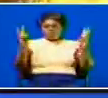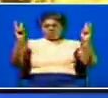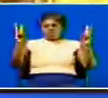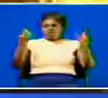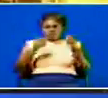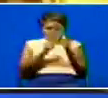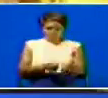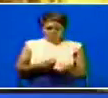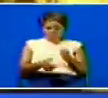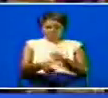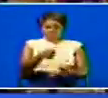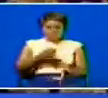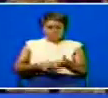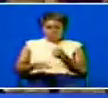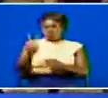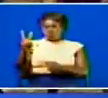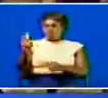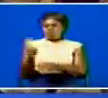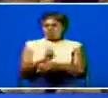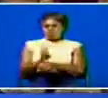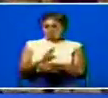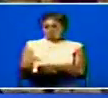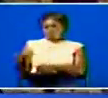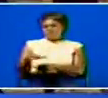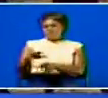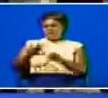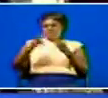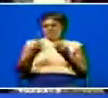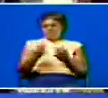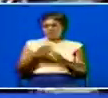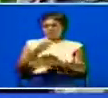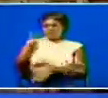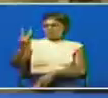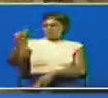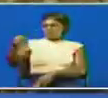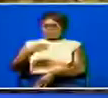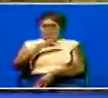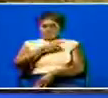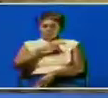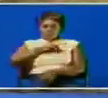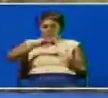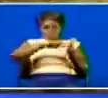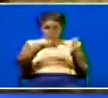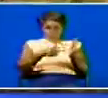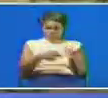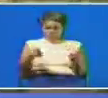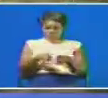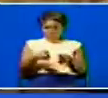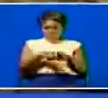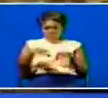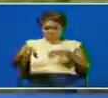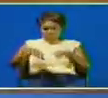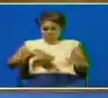kuchimba visima viwili vitakavyotumiwa katika maeneo hayo. Familia zaidi ya 2000 zitafaidika na mradi huo, wakiwemo